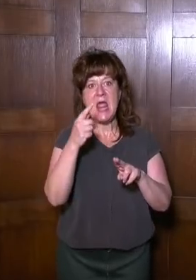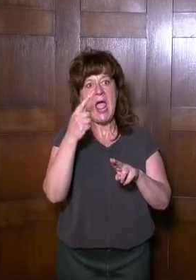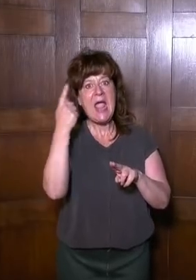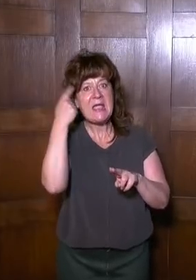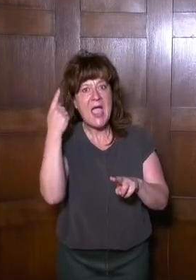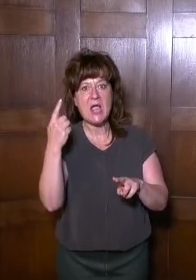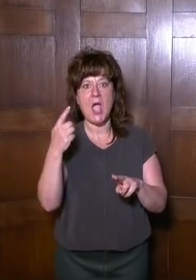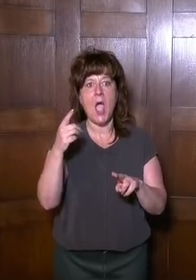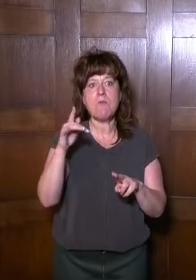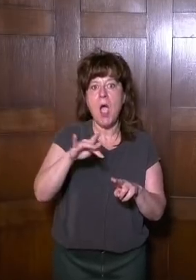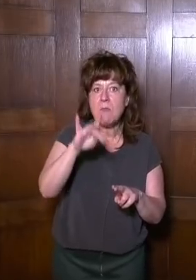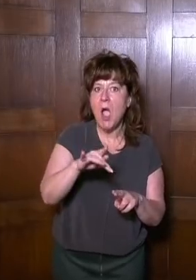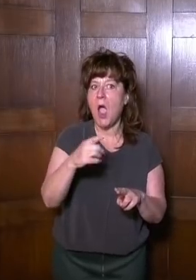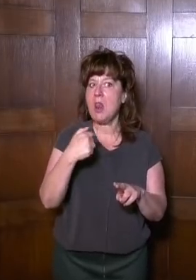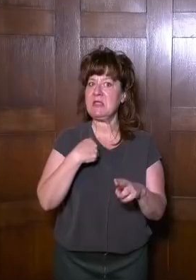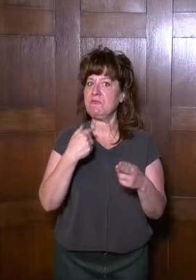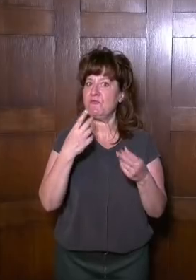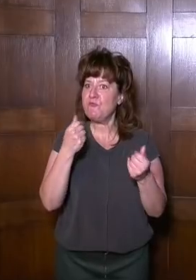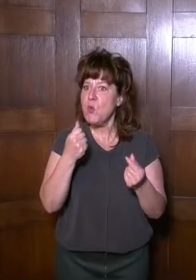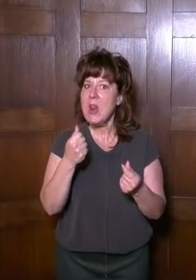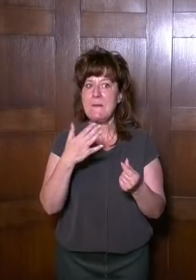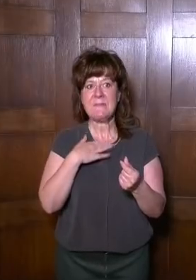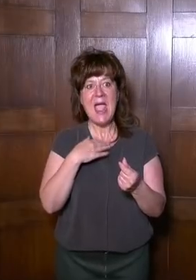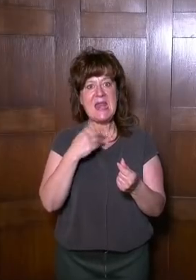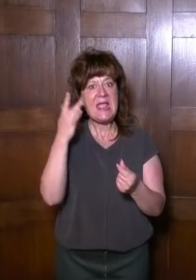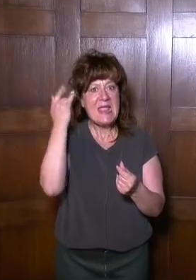zumindest den Eindruck hatte, dass der aufgenommen wurde.